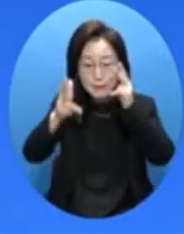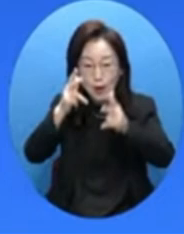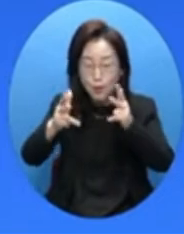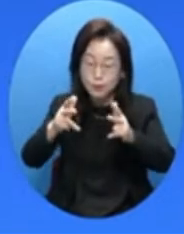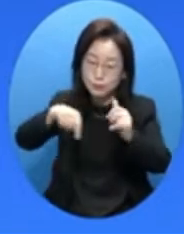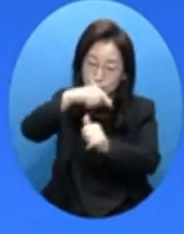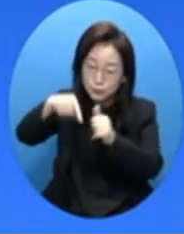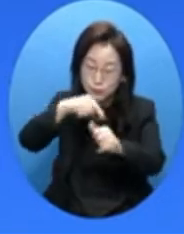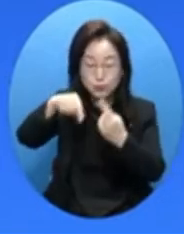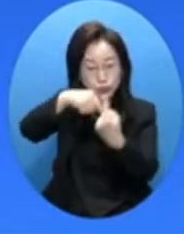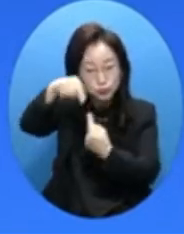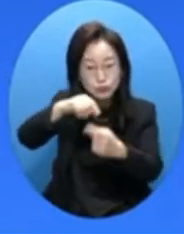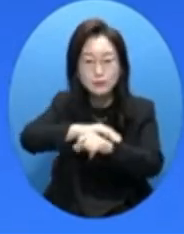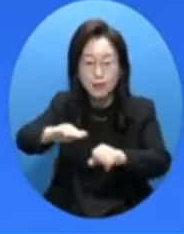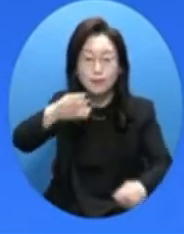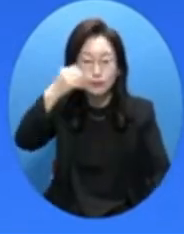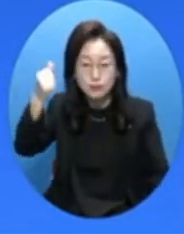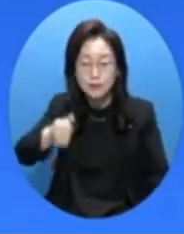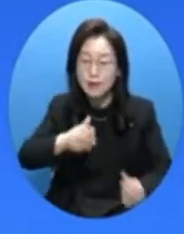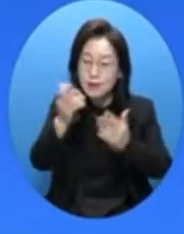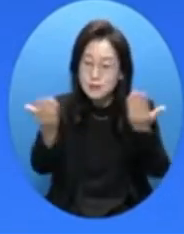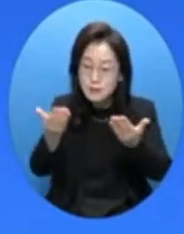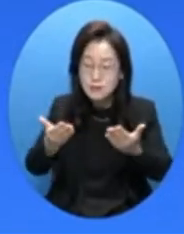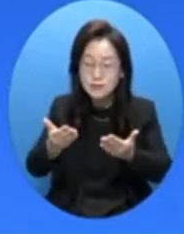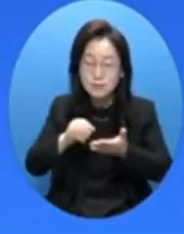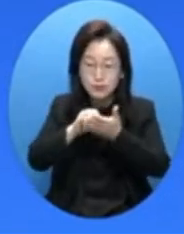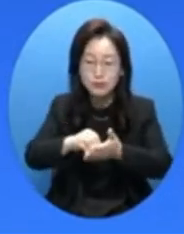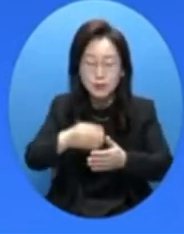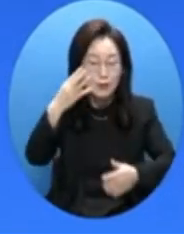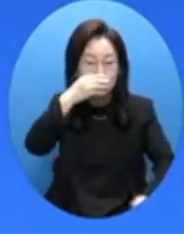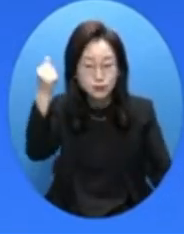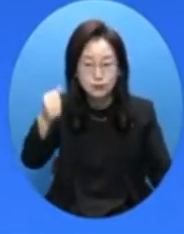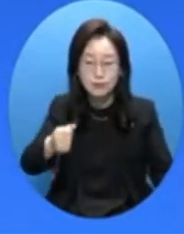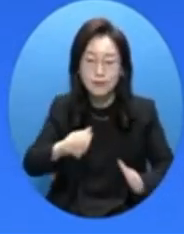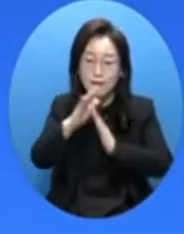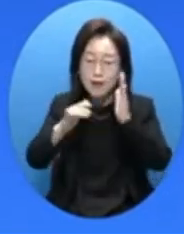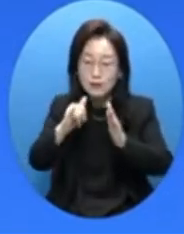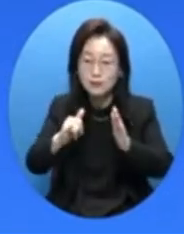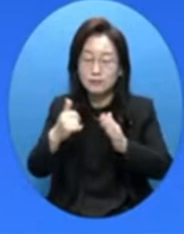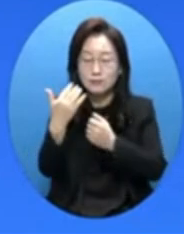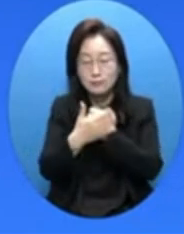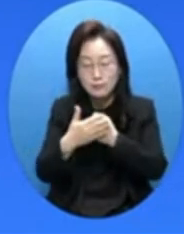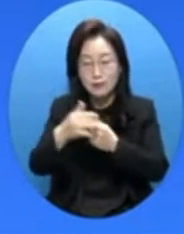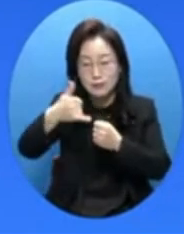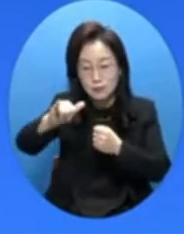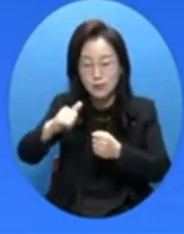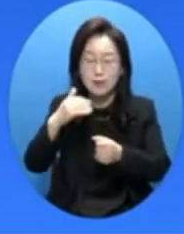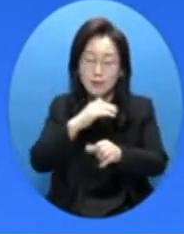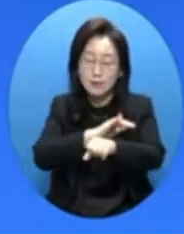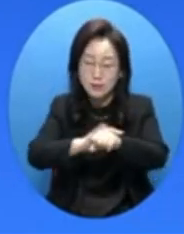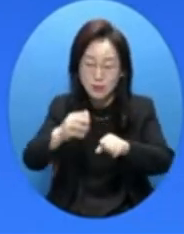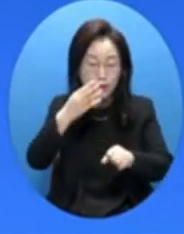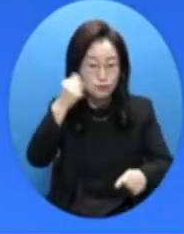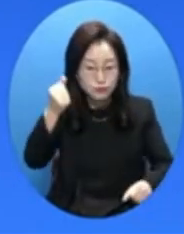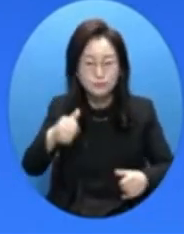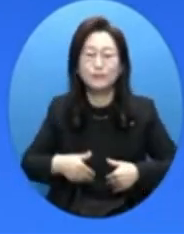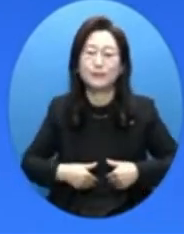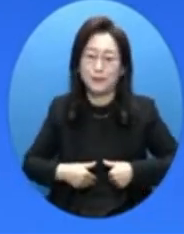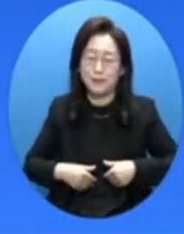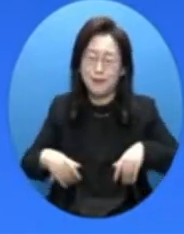지금 직장에서도 잘 돼야 되고 가정에 하나님의 은혜와 축복의 넘쳐나야 되겠다고 자녀들도 잘 돼야 되는 것입니다